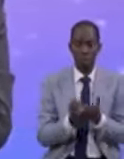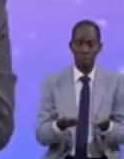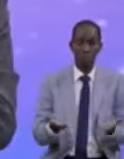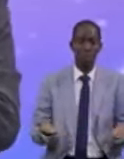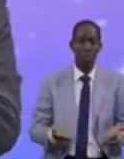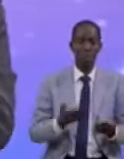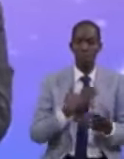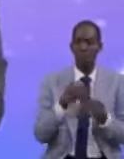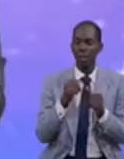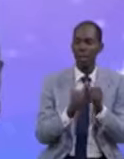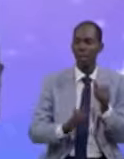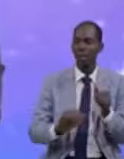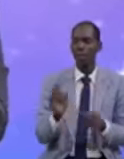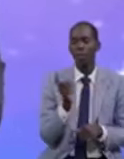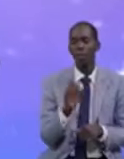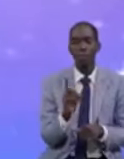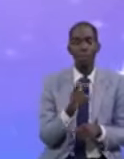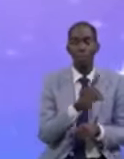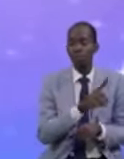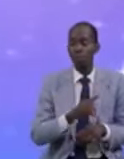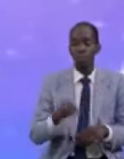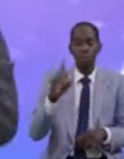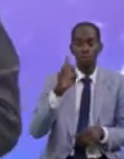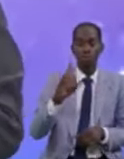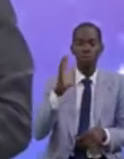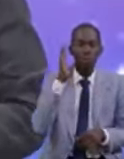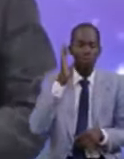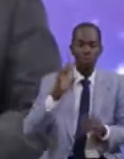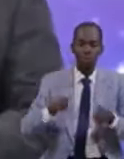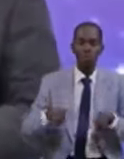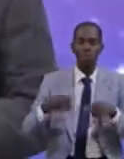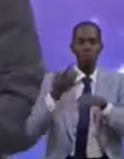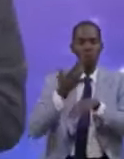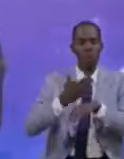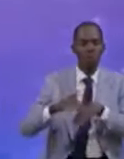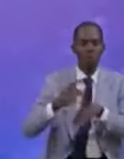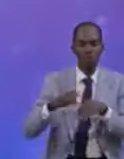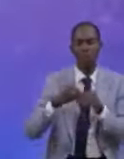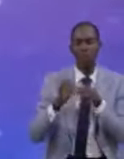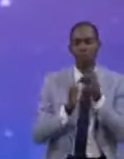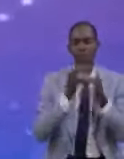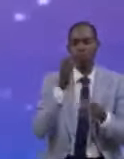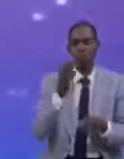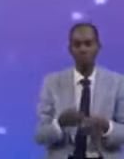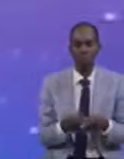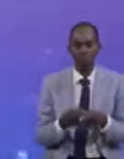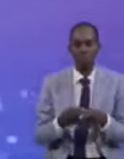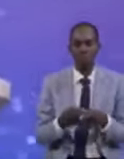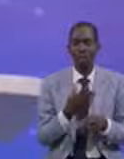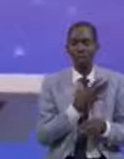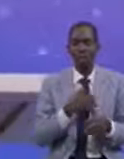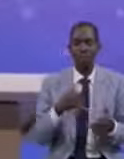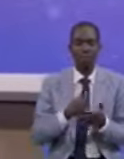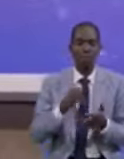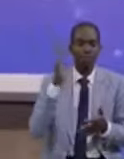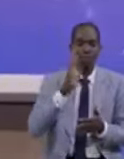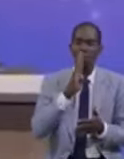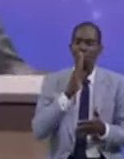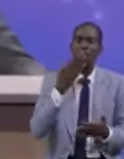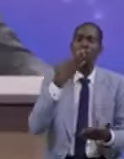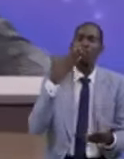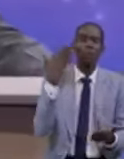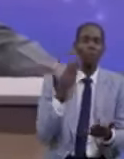partout personne ne repartira les mains vides et tout ira bien avec toute